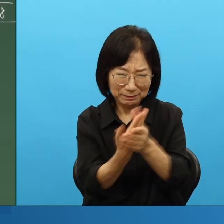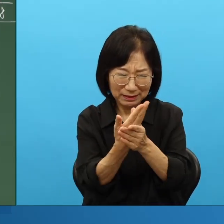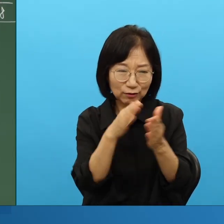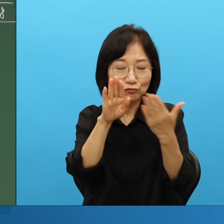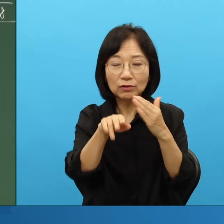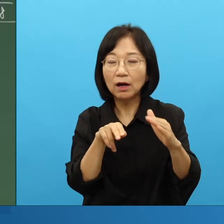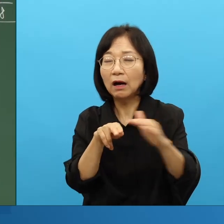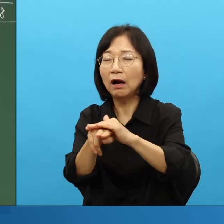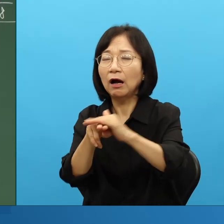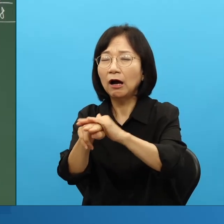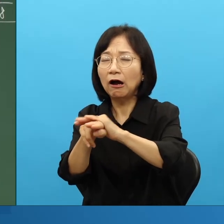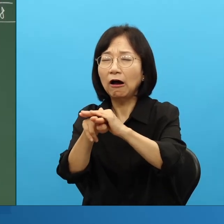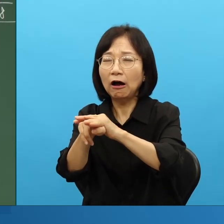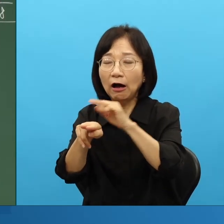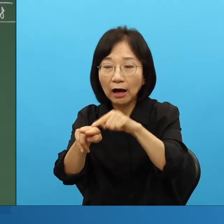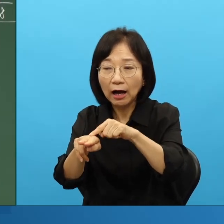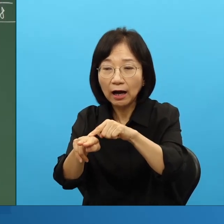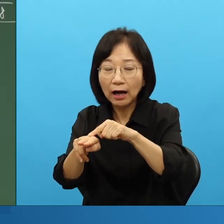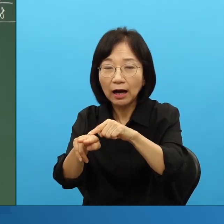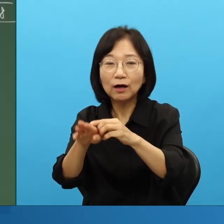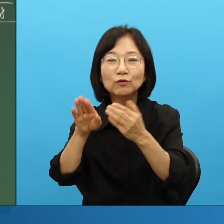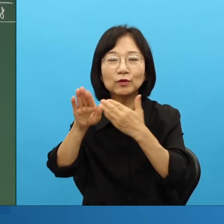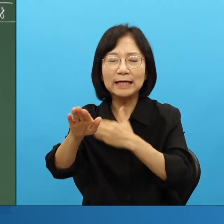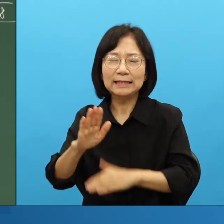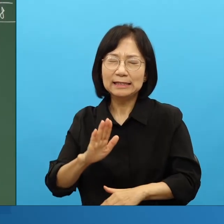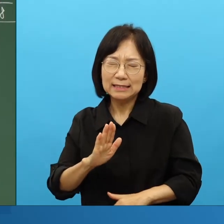도망 나와서 진짜 걸 찾아냅니다.